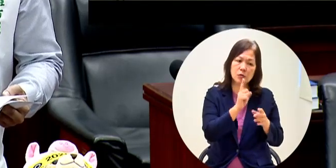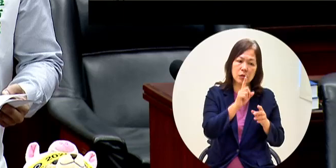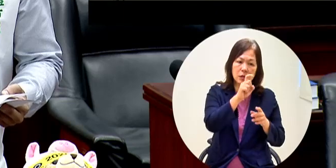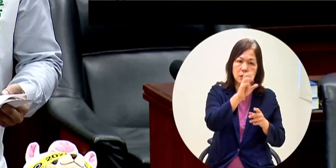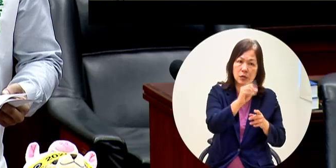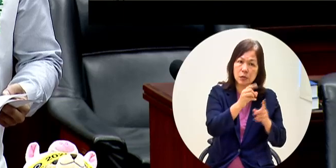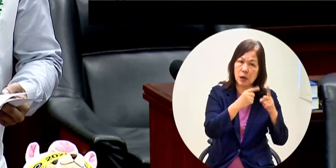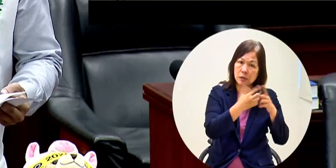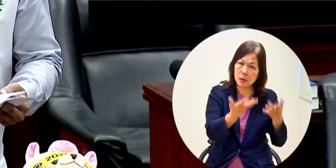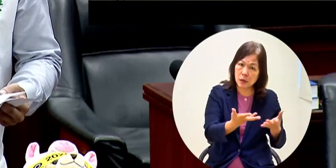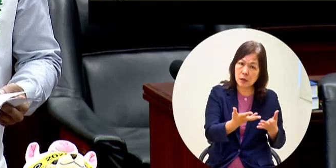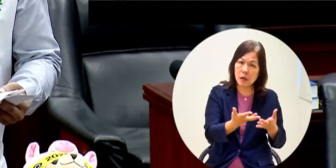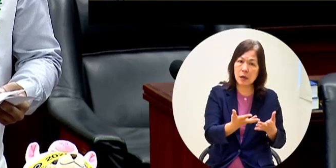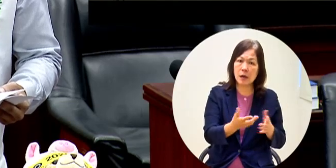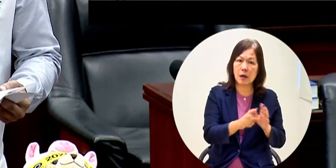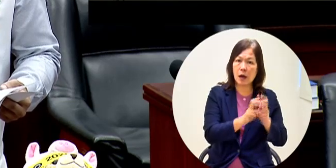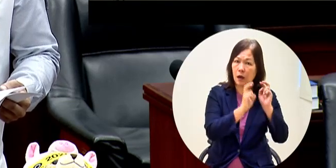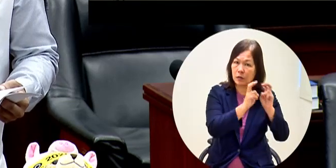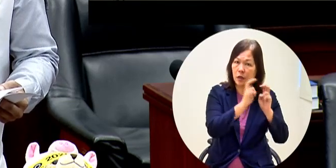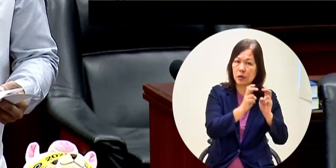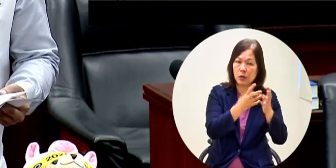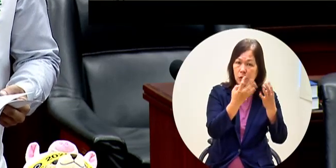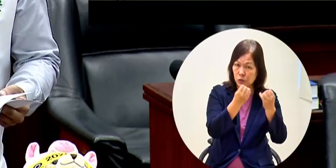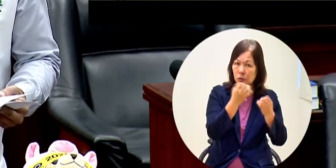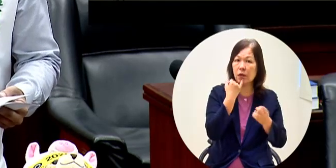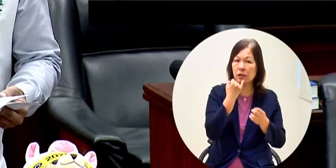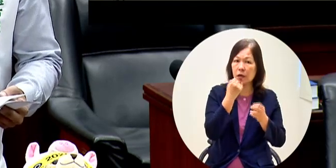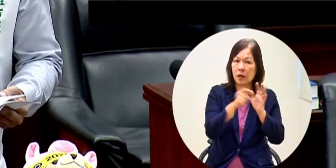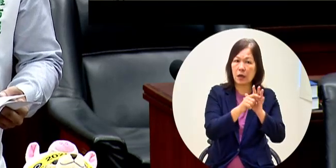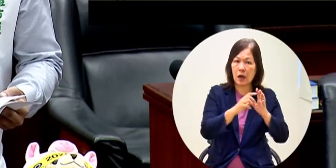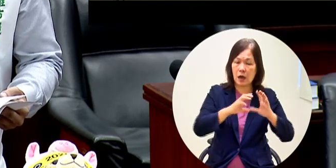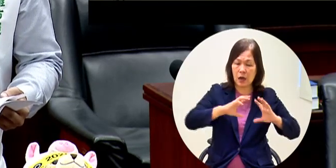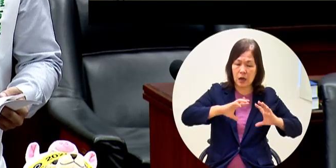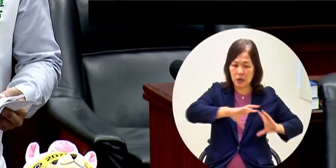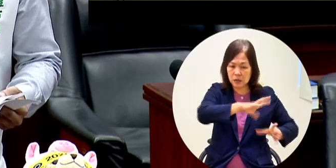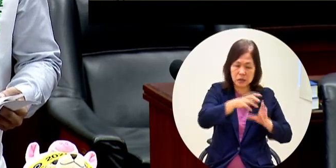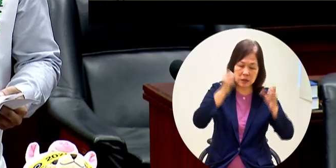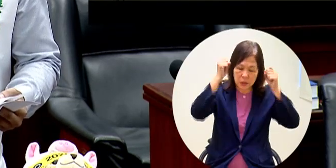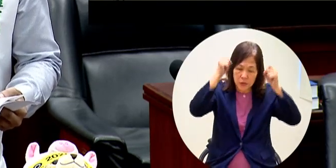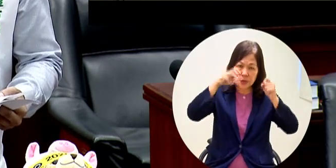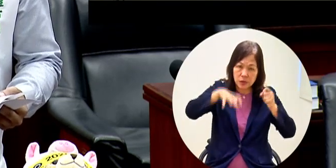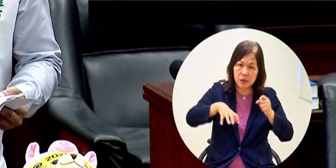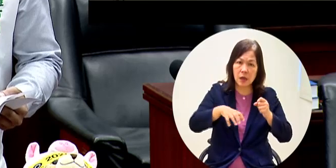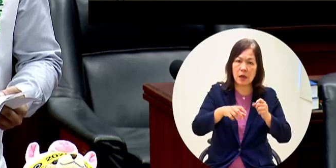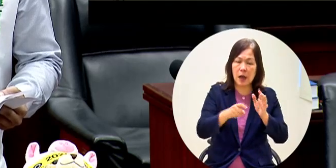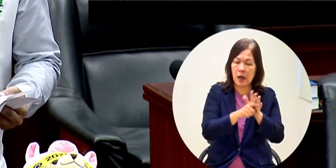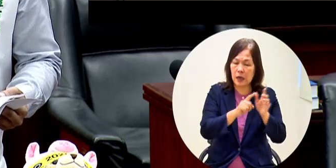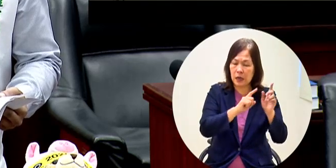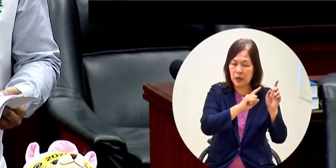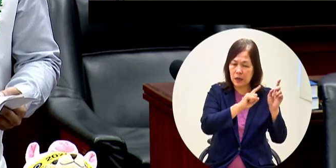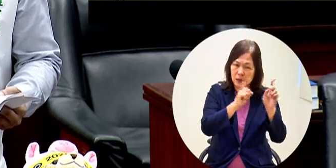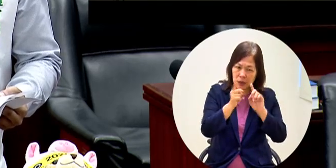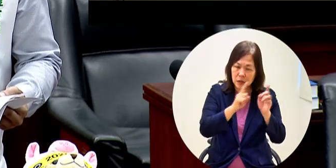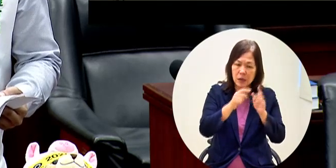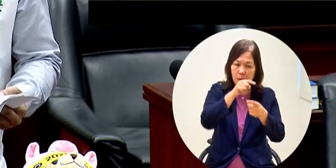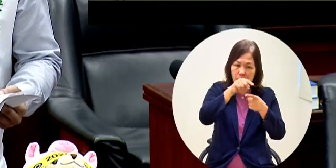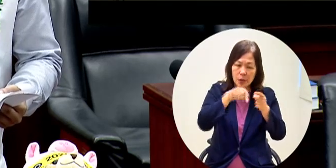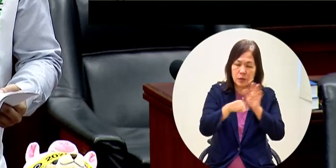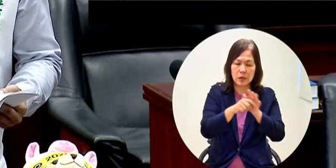哦，我们用捷运的数量就好了，因为也是试运站，你平均一天那三天